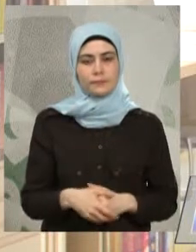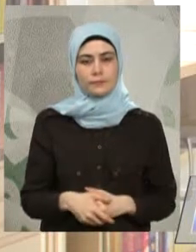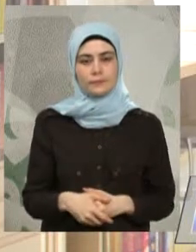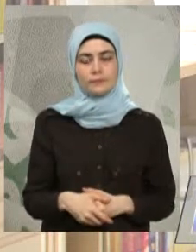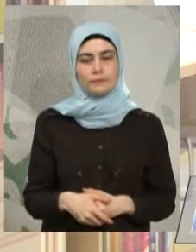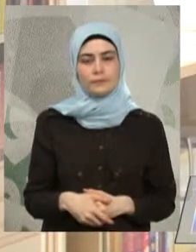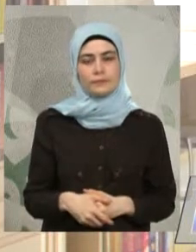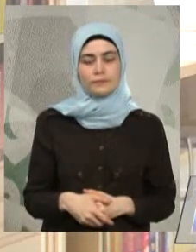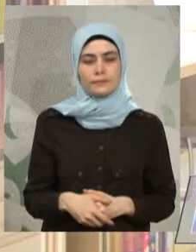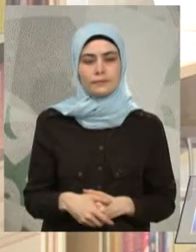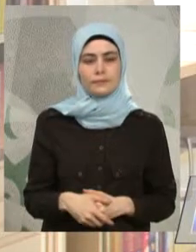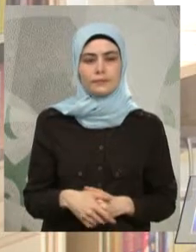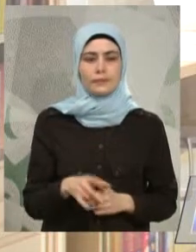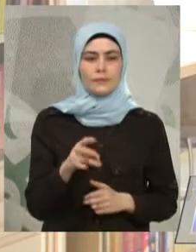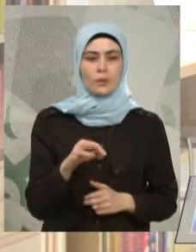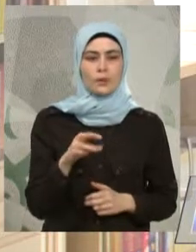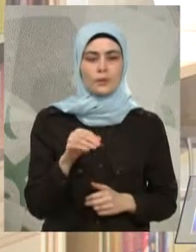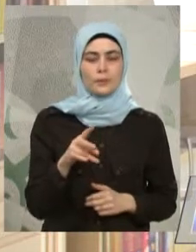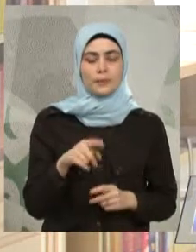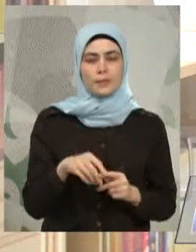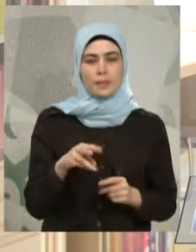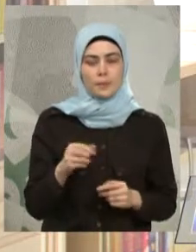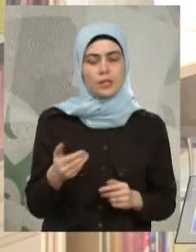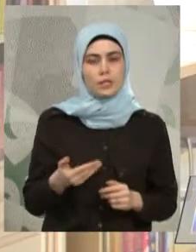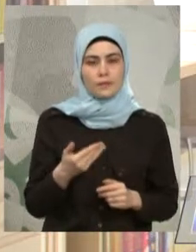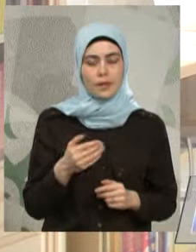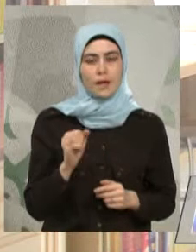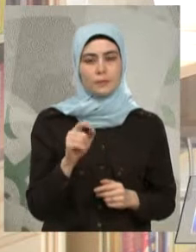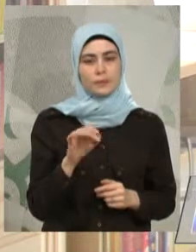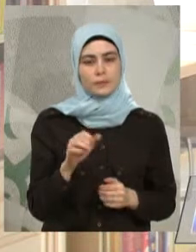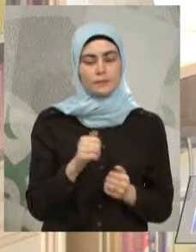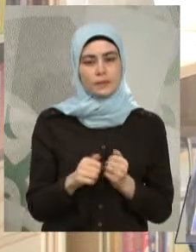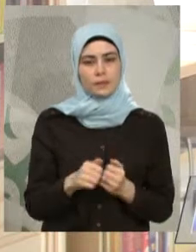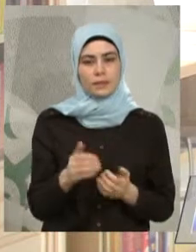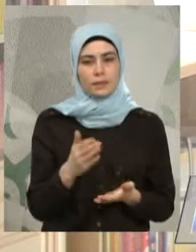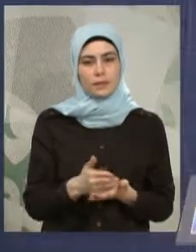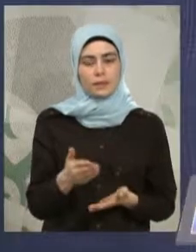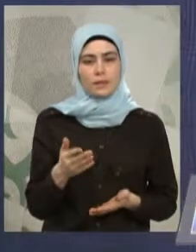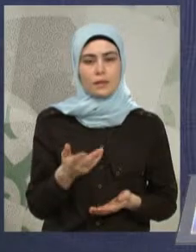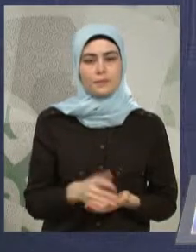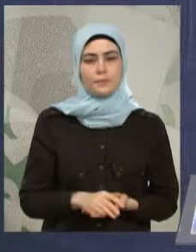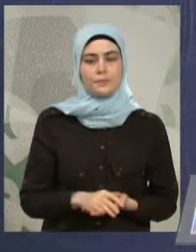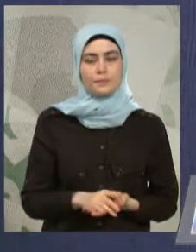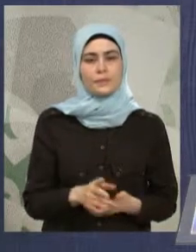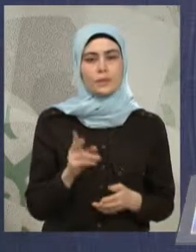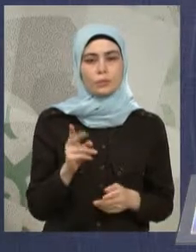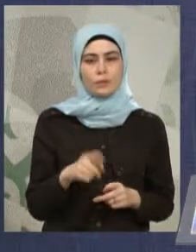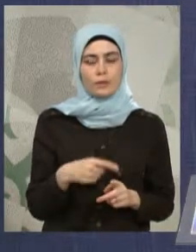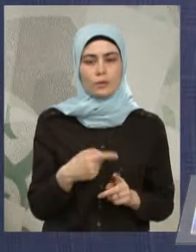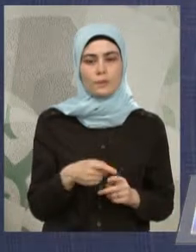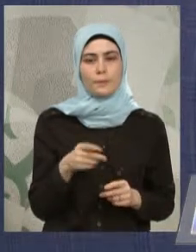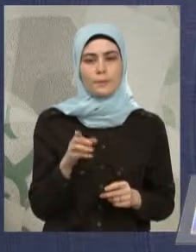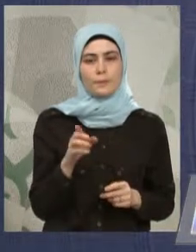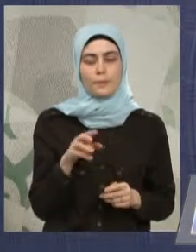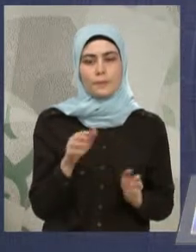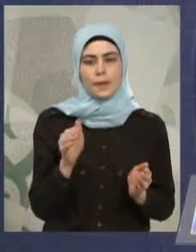медийная эта тема. Но тем не менее тема живая и бизнес есть, да, и вот о ней надо как бы много говорить. Кто такие малые бизнесмены,